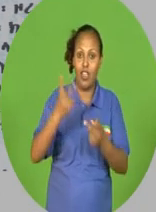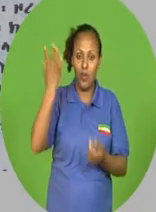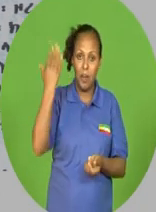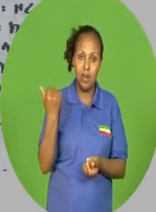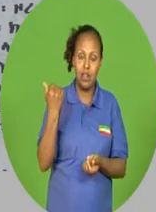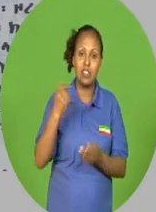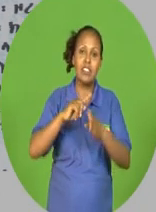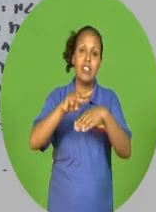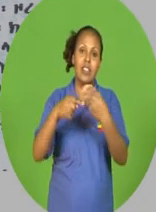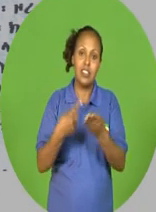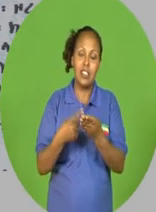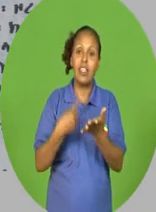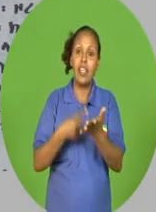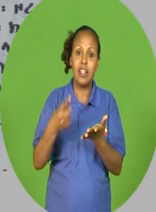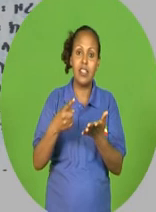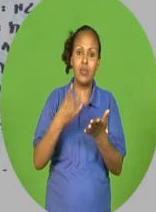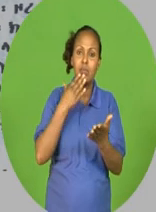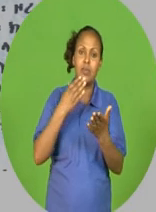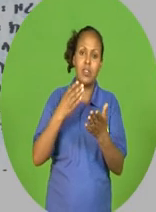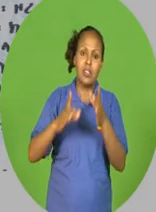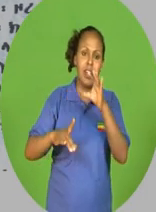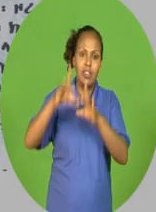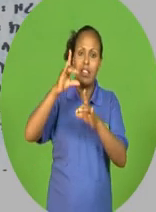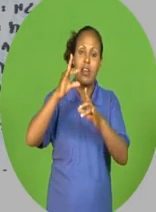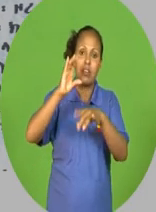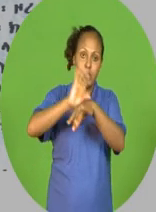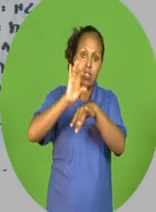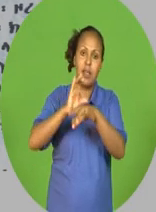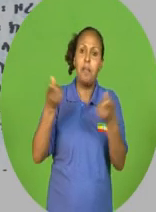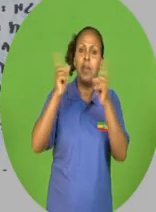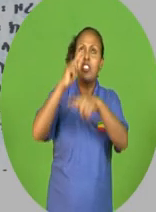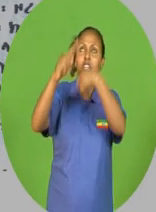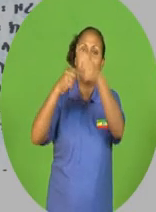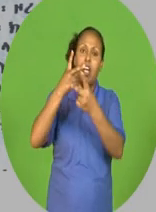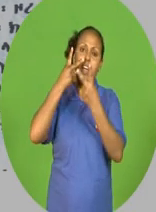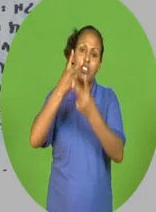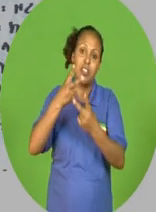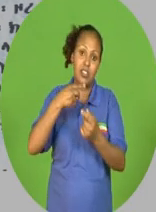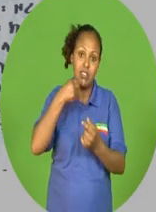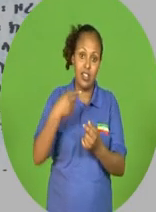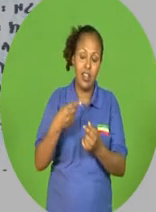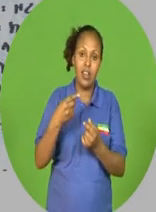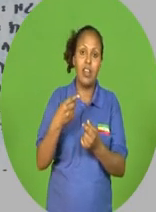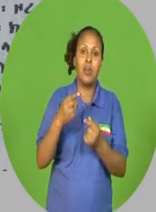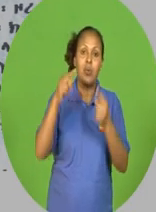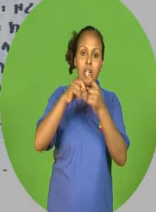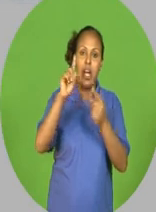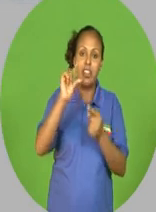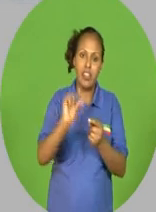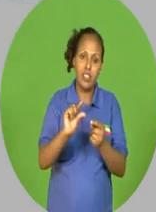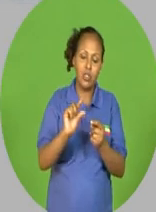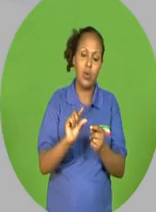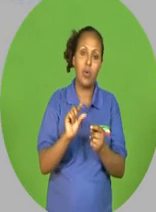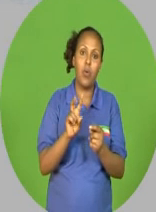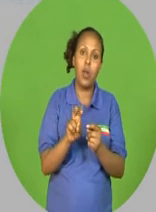ነበር። ስለዚህ ይህንን ስመጥር ገናና ደብር መቼ ደርሻ ይቸው ያለ ሲሄድ ወደ አንድ